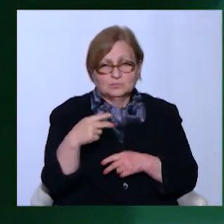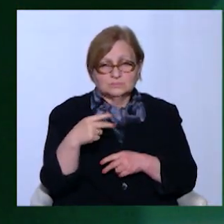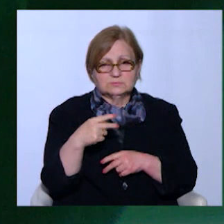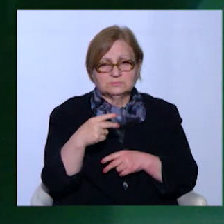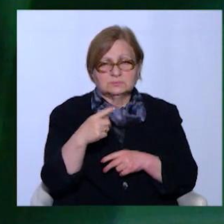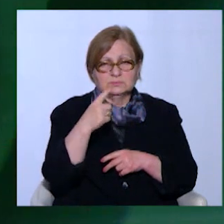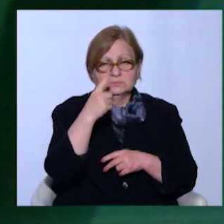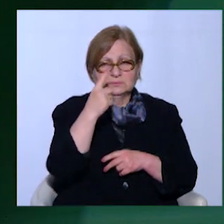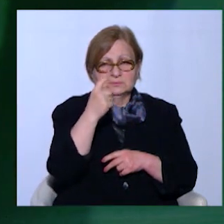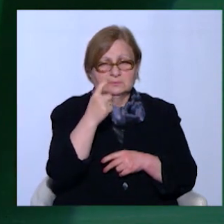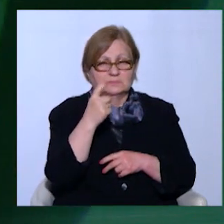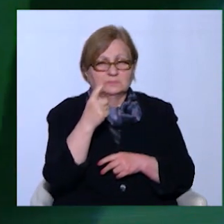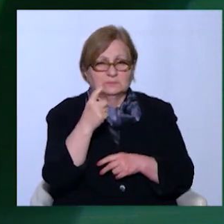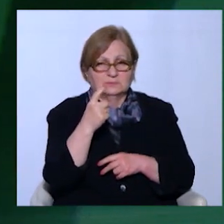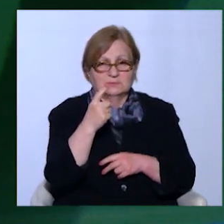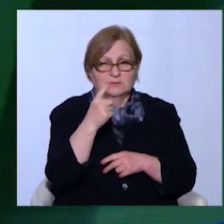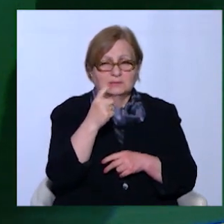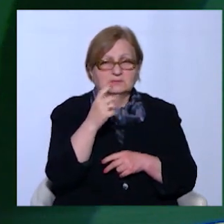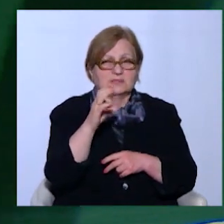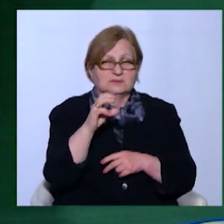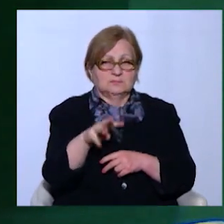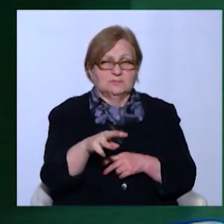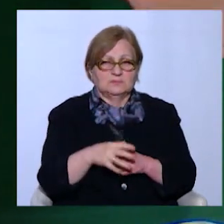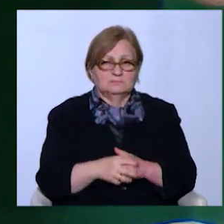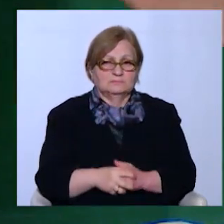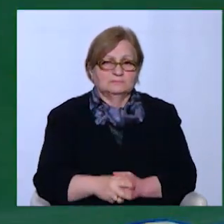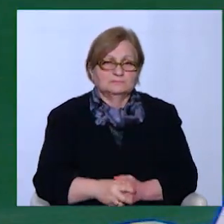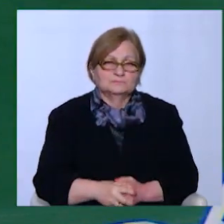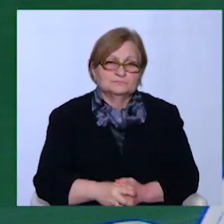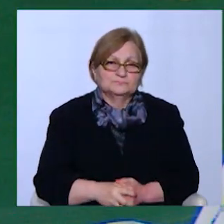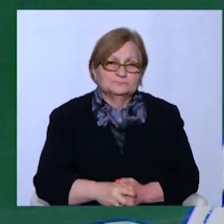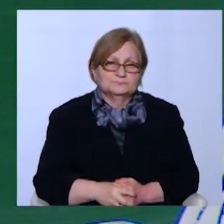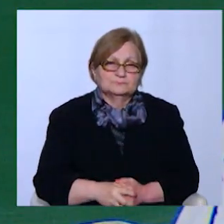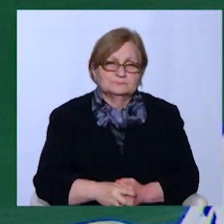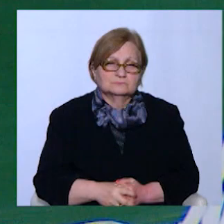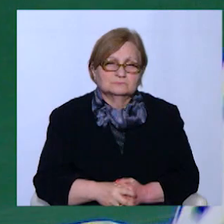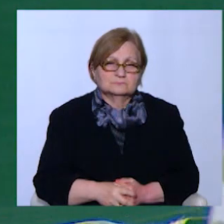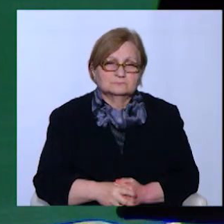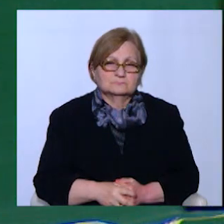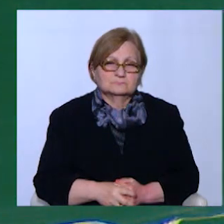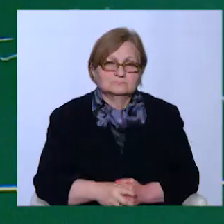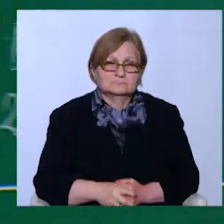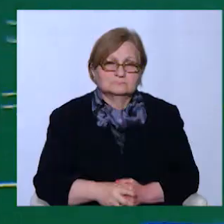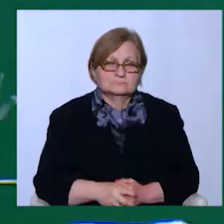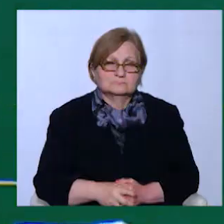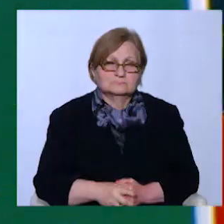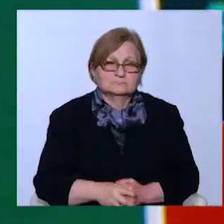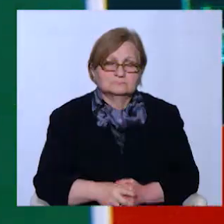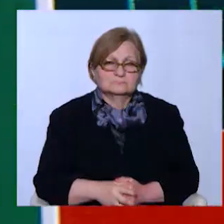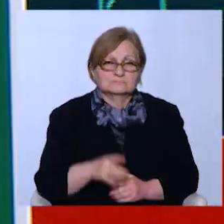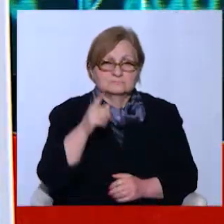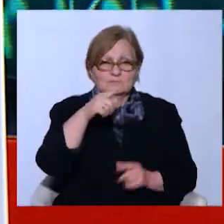უდრის 10 სანტიმეტრს, ფესვი 10-დან. აი ეს. ესე იგი გამოვიდა რომ